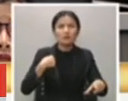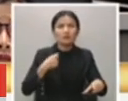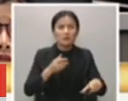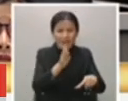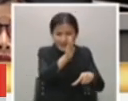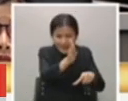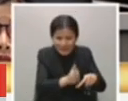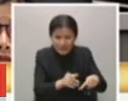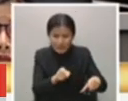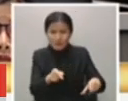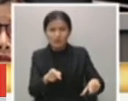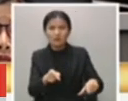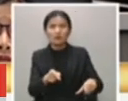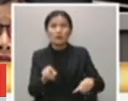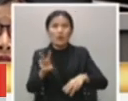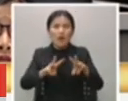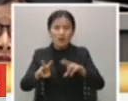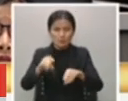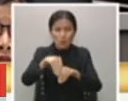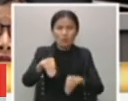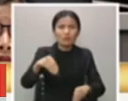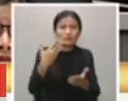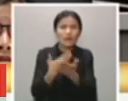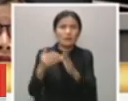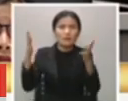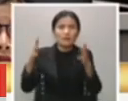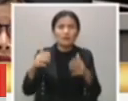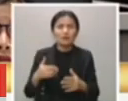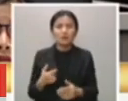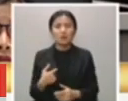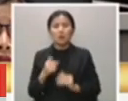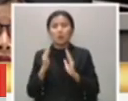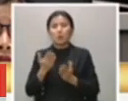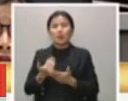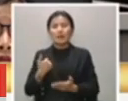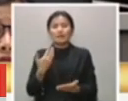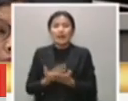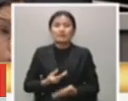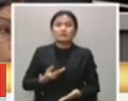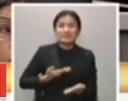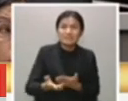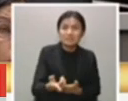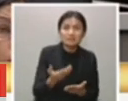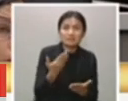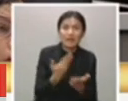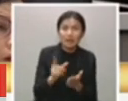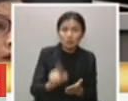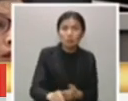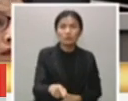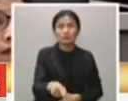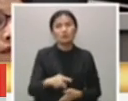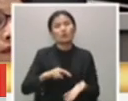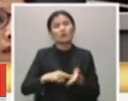แบ่งขายโดนในทุนมาบีบขายบีบซื้อในราคาถูกนี่คือกฎหมายที่ไม่เป็นธรรม